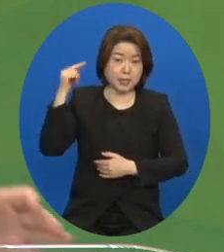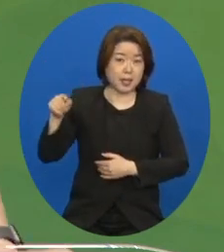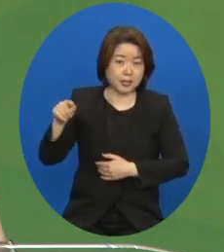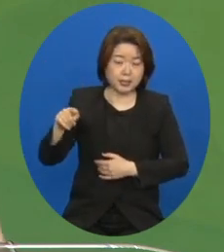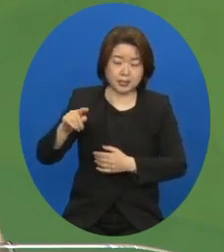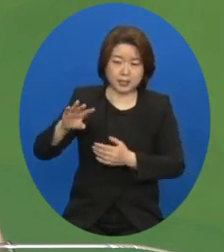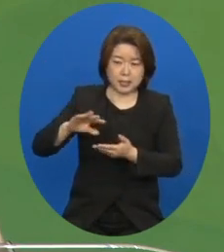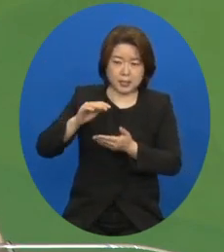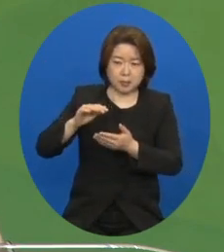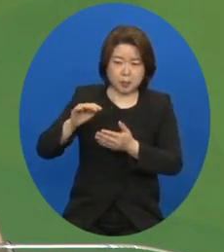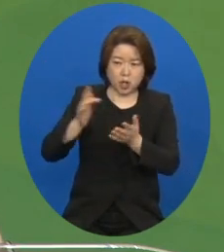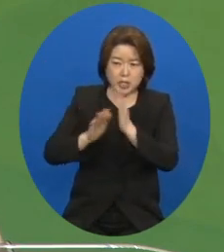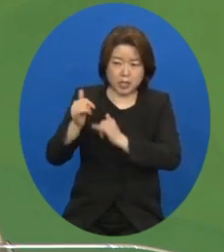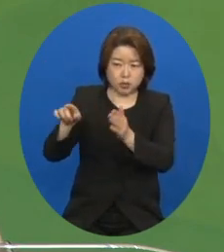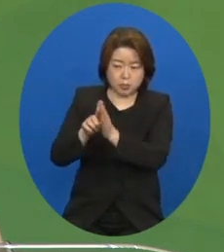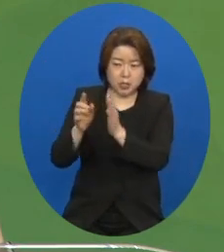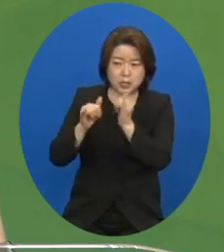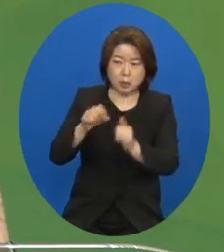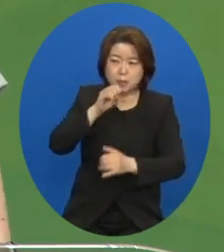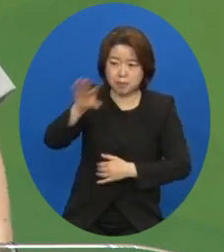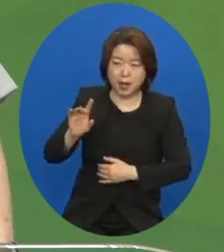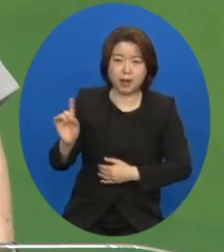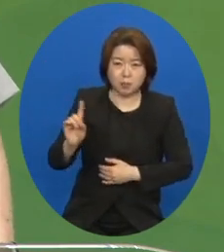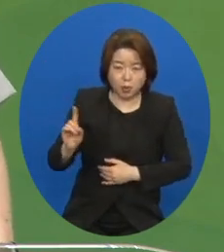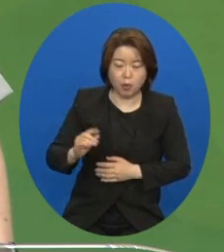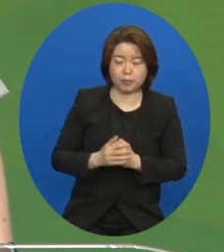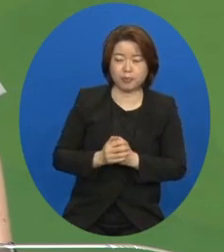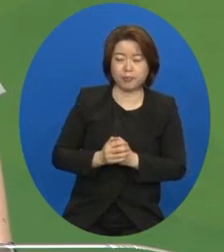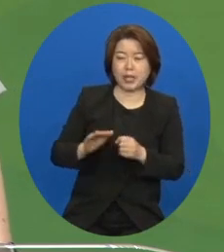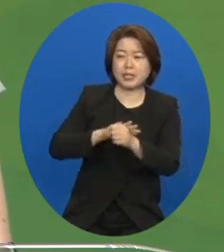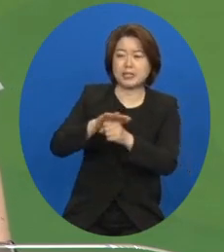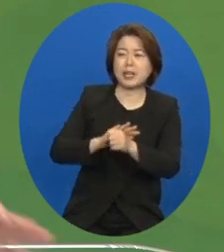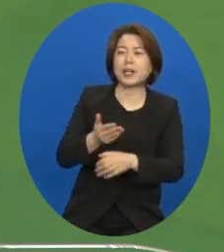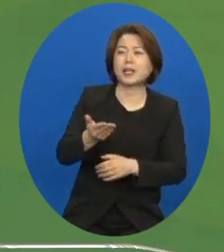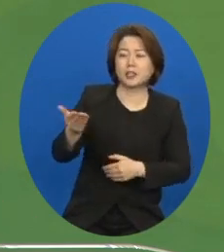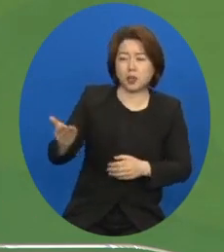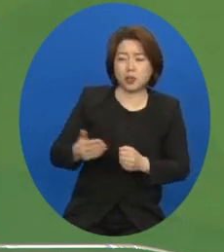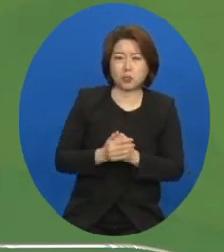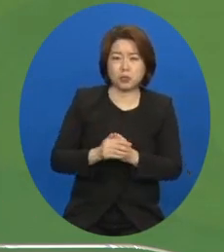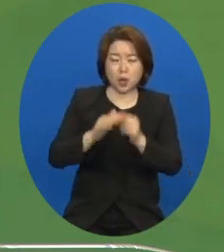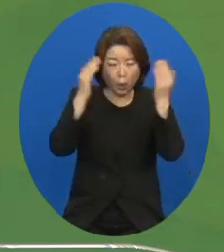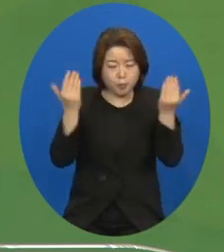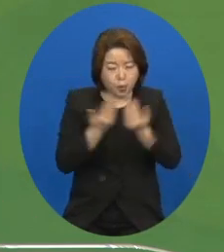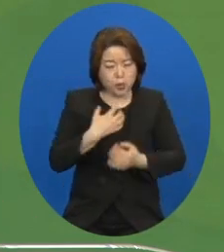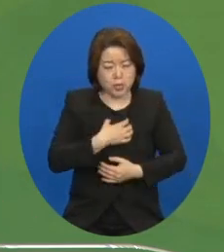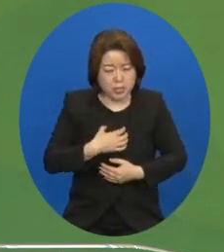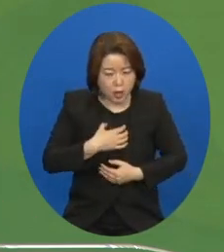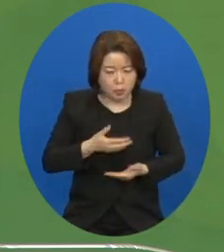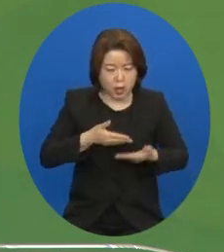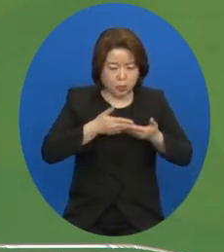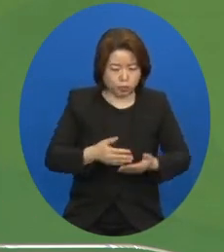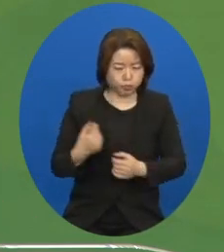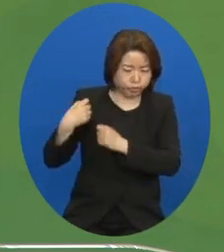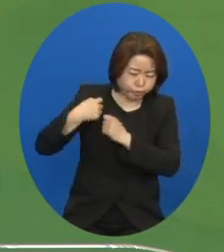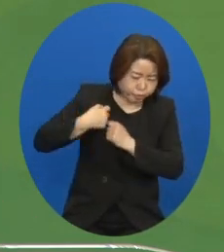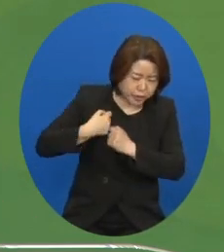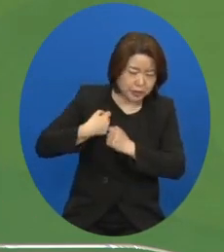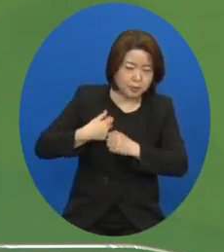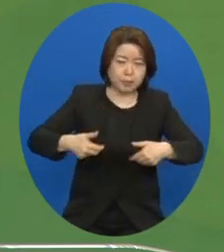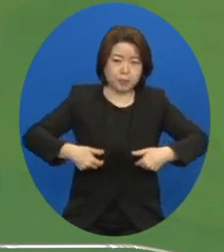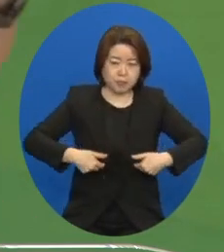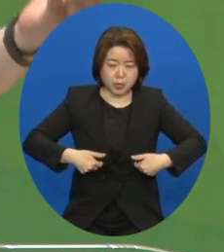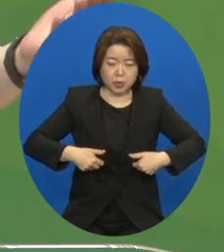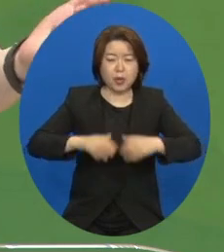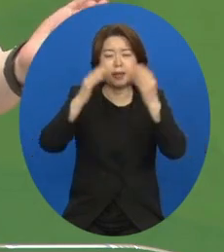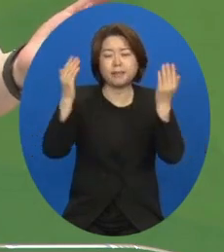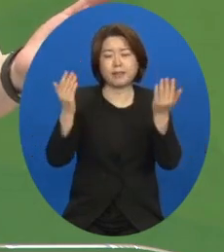이렇게 호소했습니다. 사랑하는 그리스도인들이여, 모든 염려와 무거운 짐과 필요를